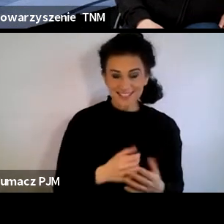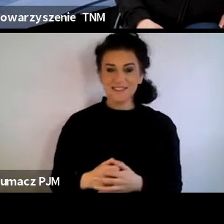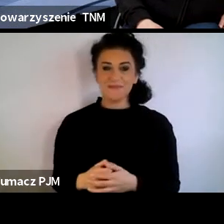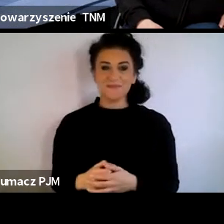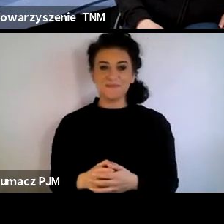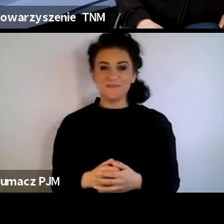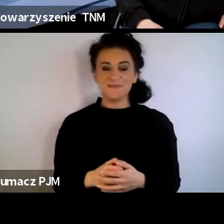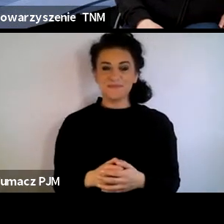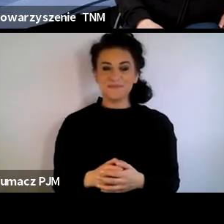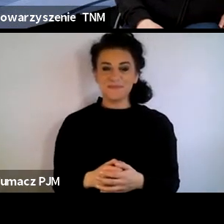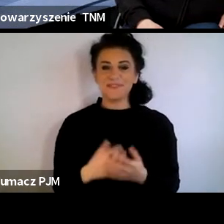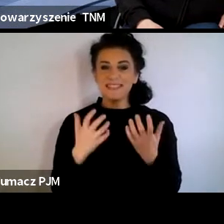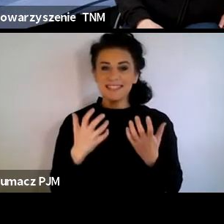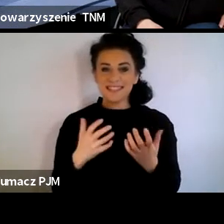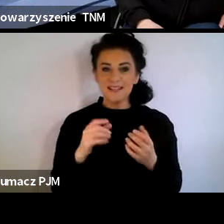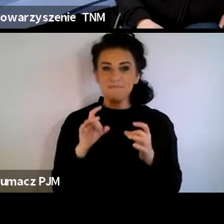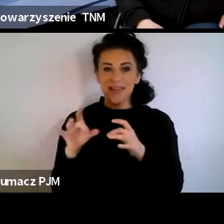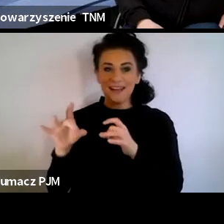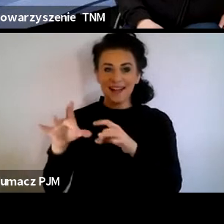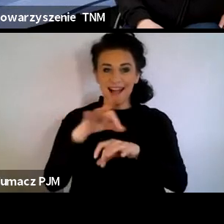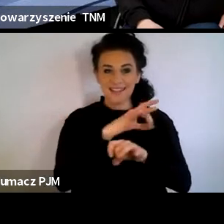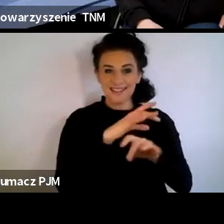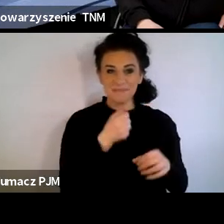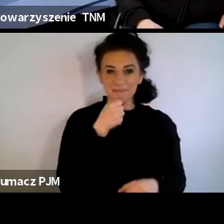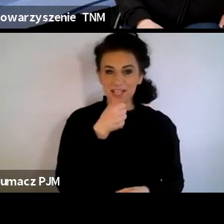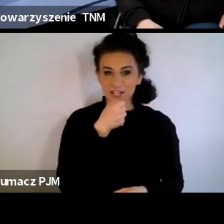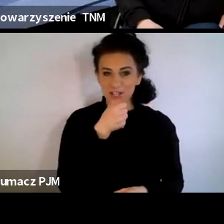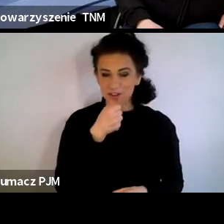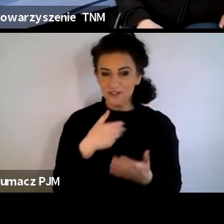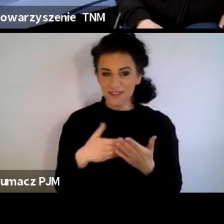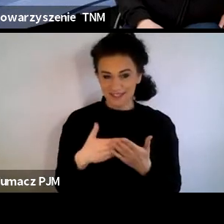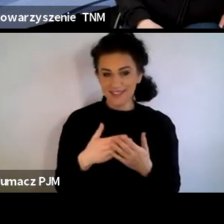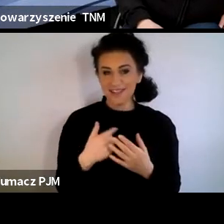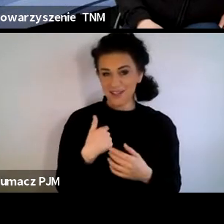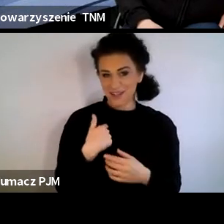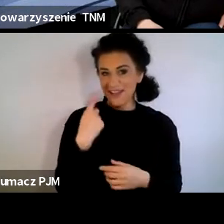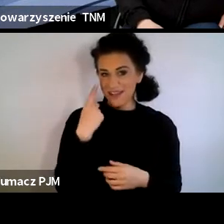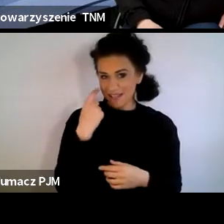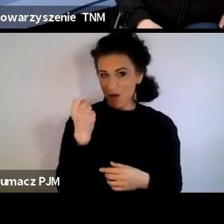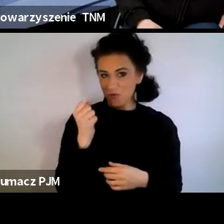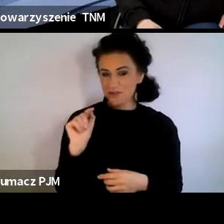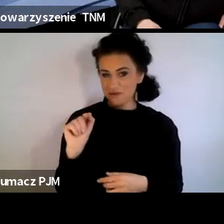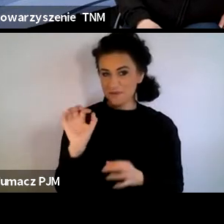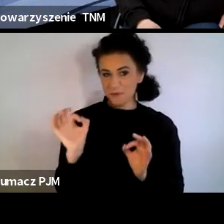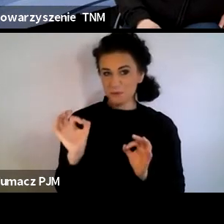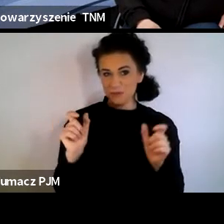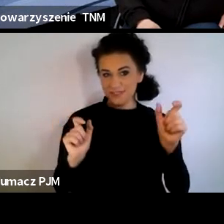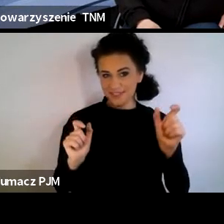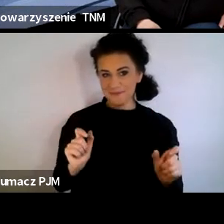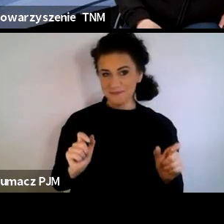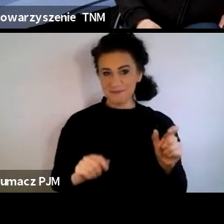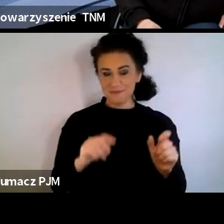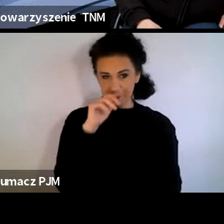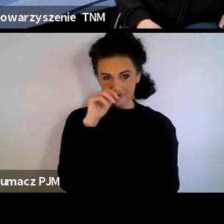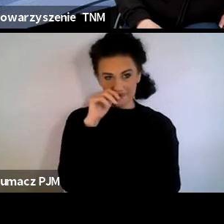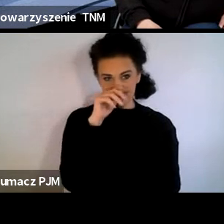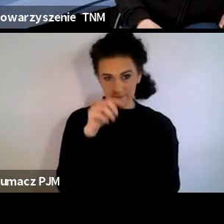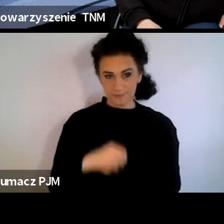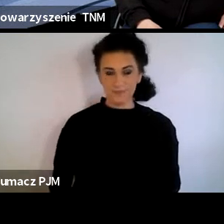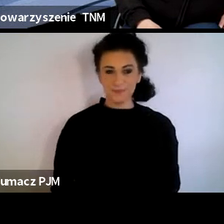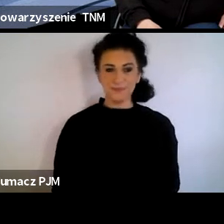wczoraj zgłaszałaś chęć biegania z mikrofonem. Też. Więc też będę miała to na uwadze. Też, tak. Cokolwiek, byle w